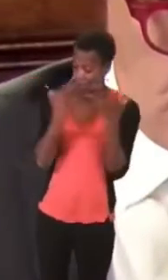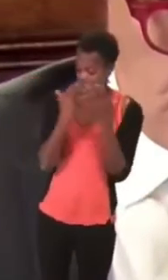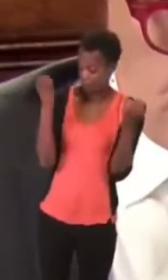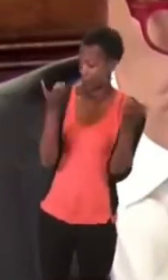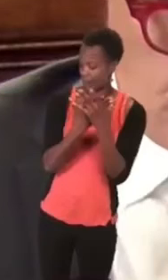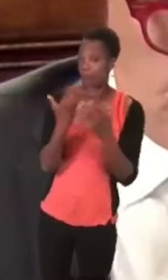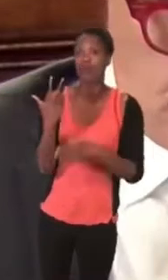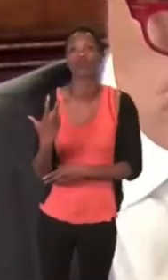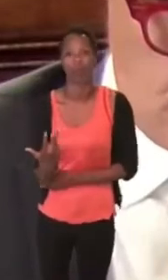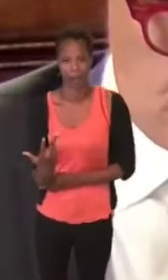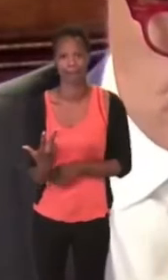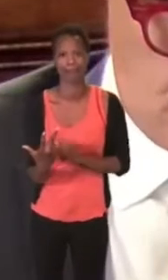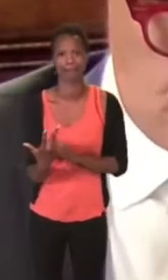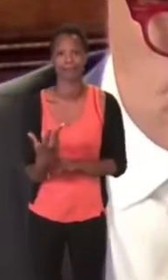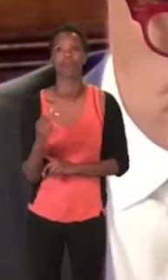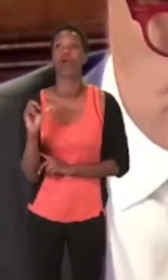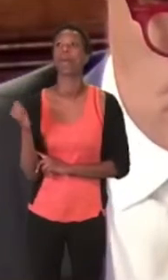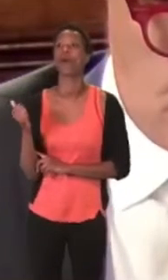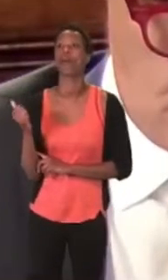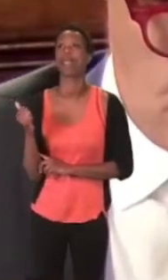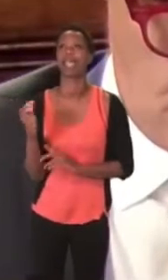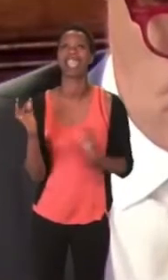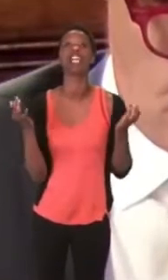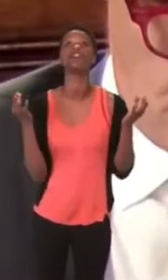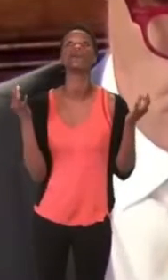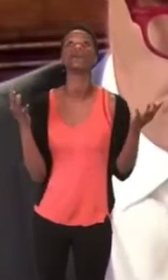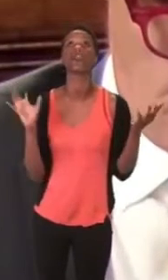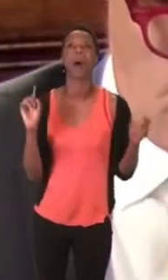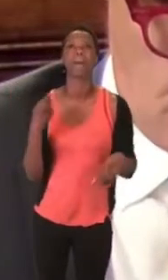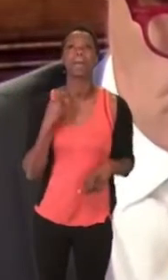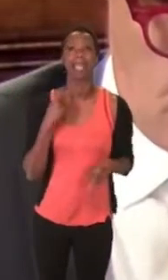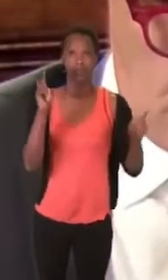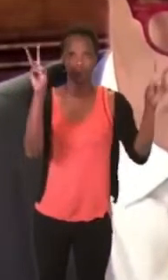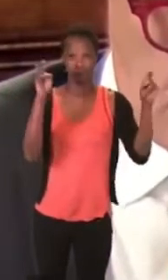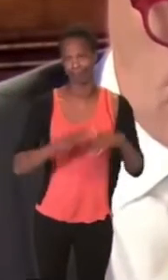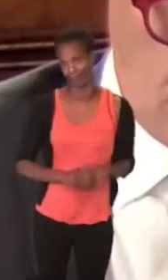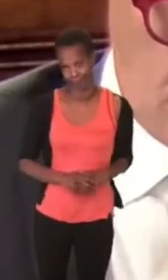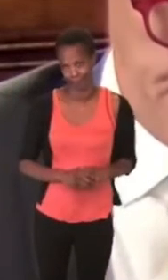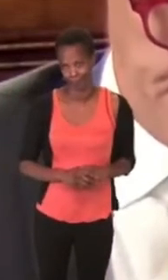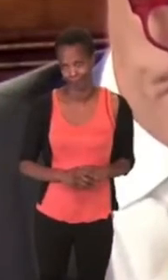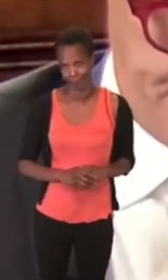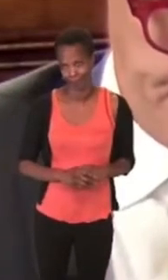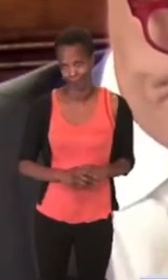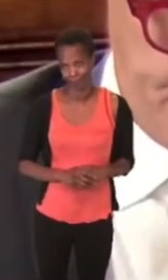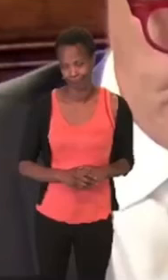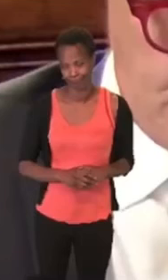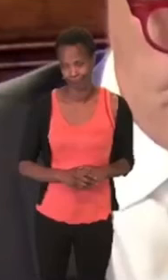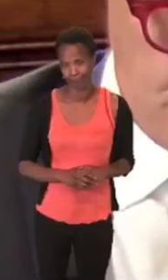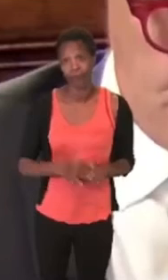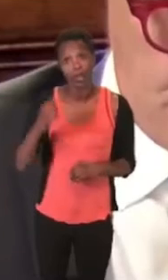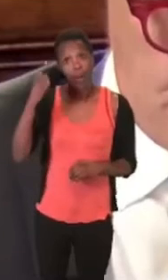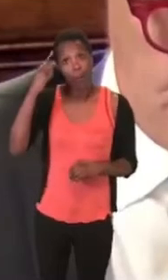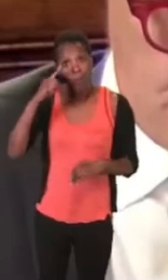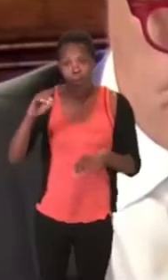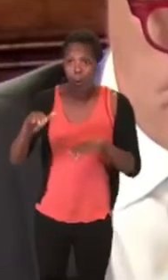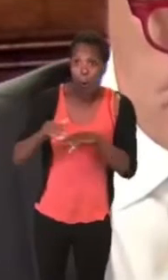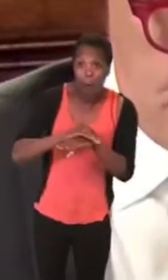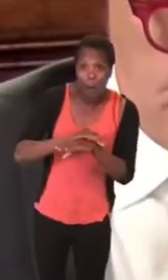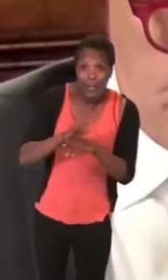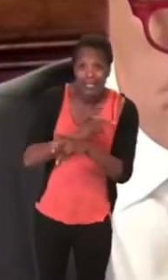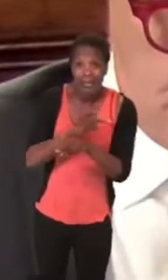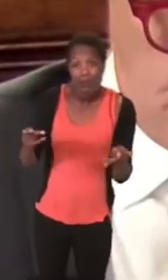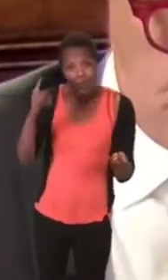Le premier, le temps perdu. 2 ans et demi pour présenter une politique publique sur les